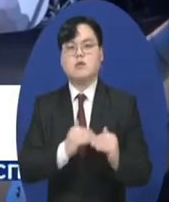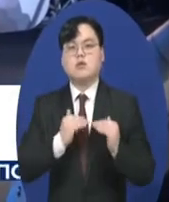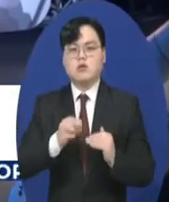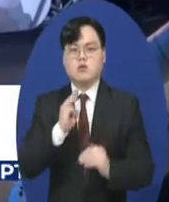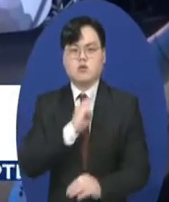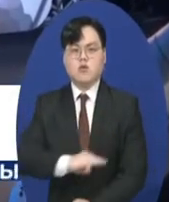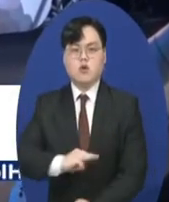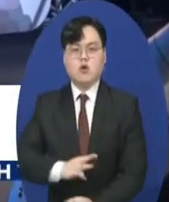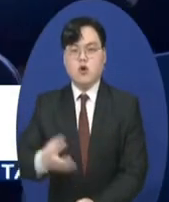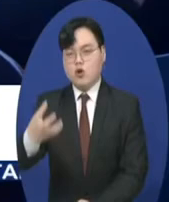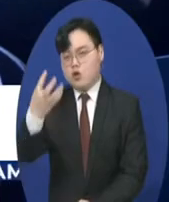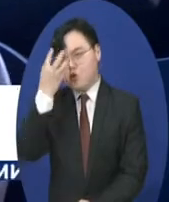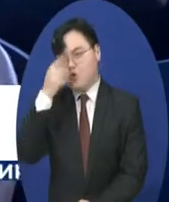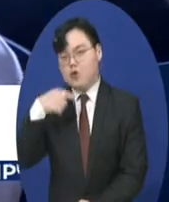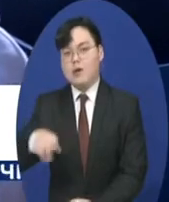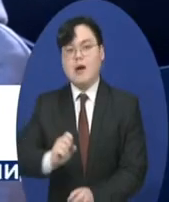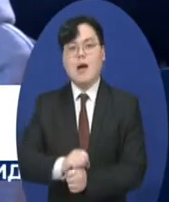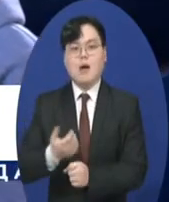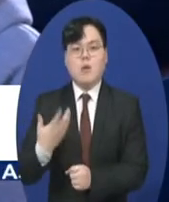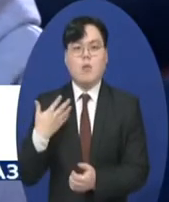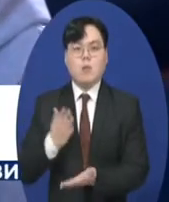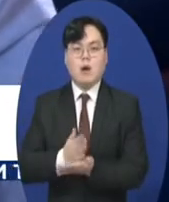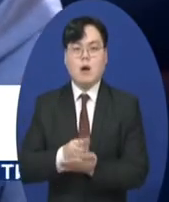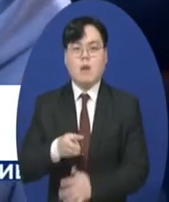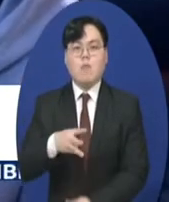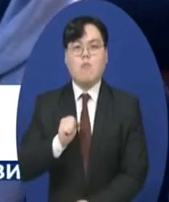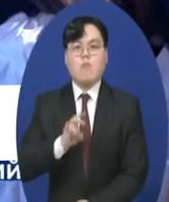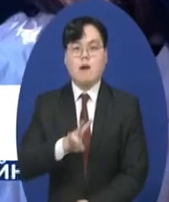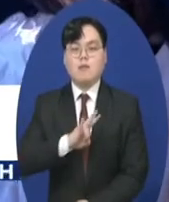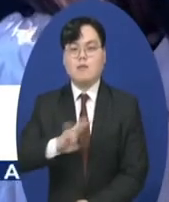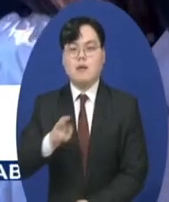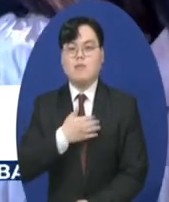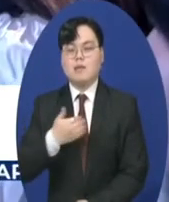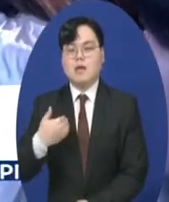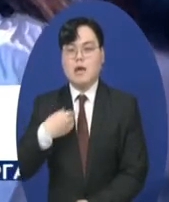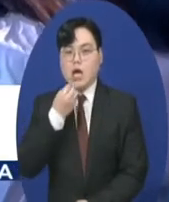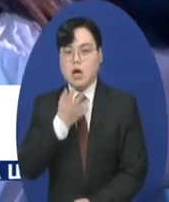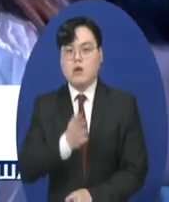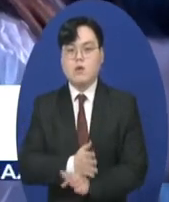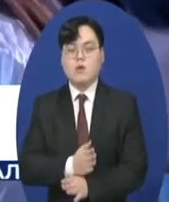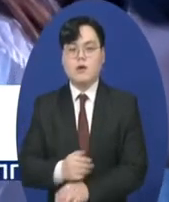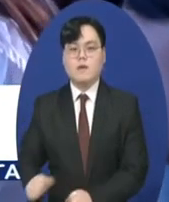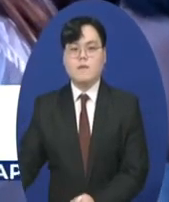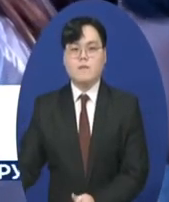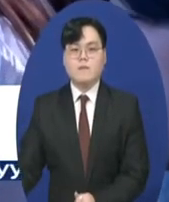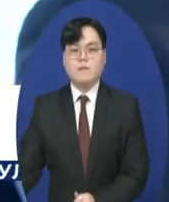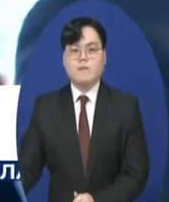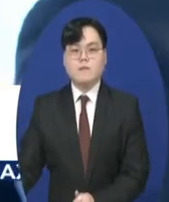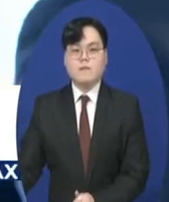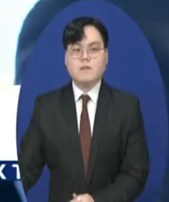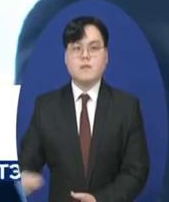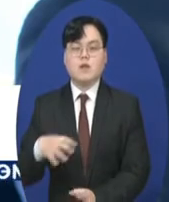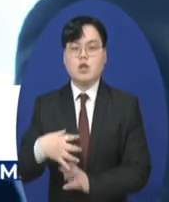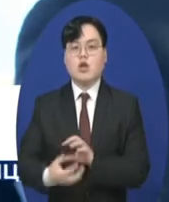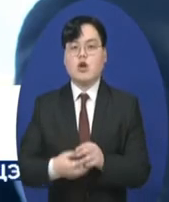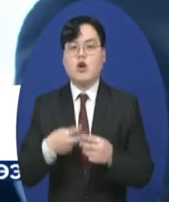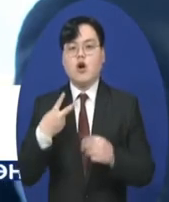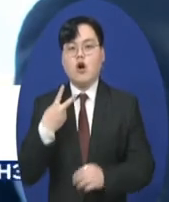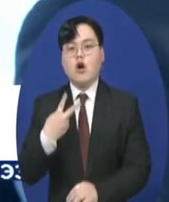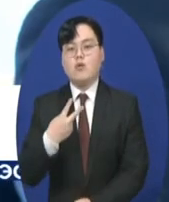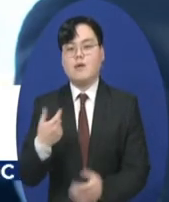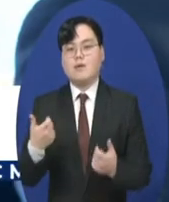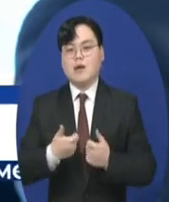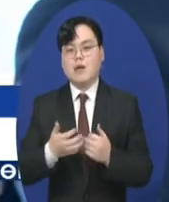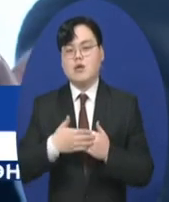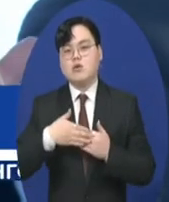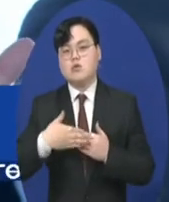хүртээмжтэй олгож байх нь төрийн үүрэг болж байна гэж Монгол Ардын намын дарга тодтоглоо. Дэлхийн 2 дугаар дайнаас хойш дэлхийд хизээж өмсч